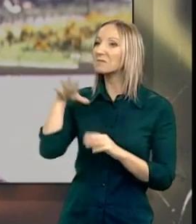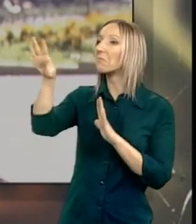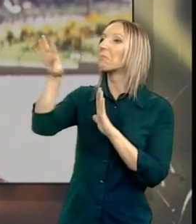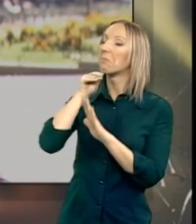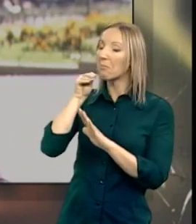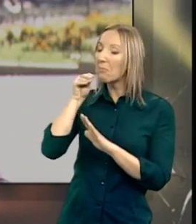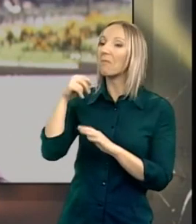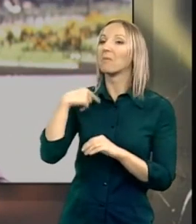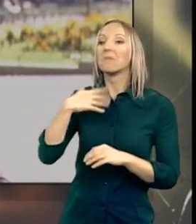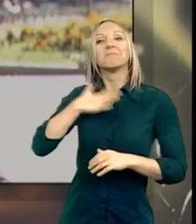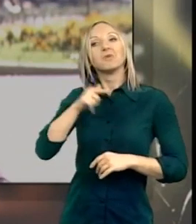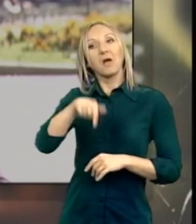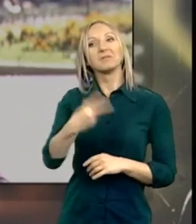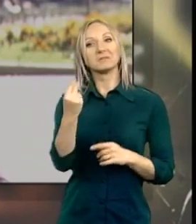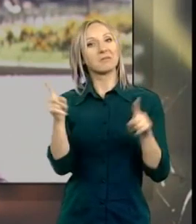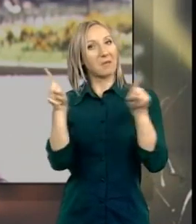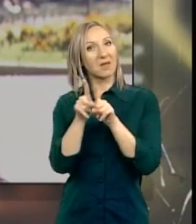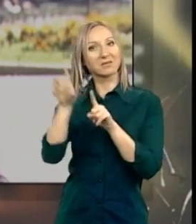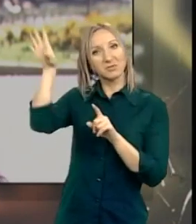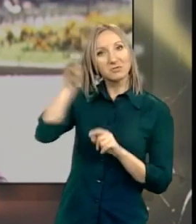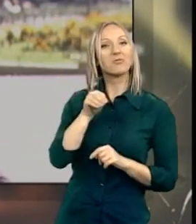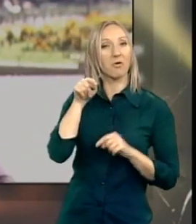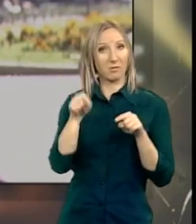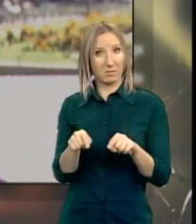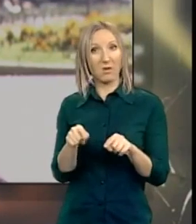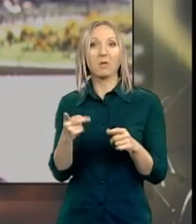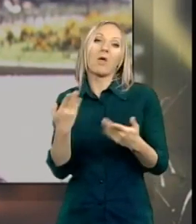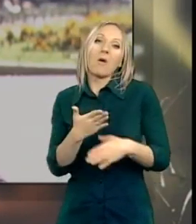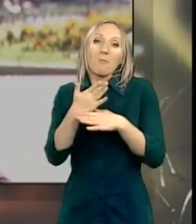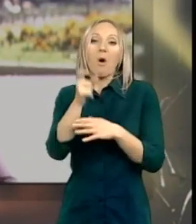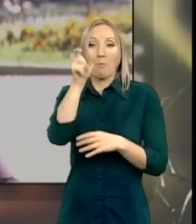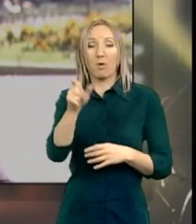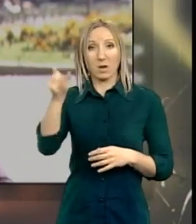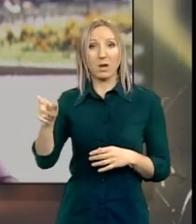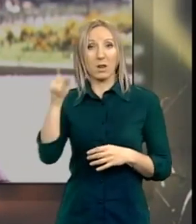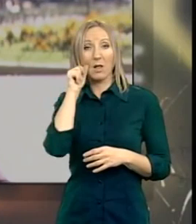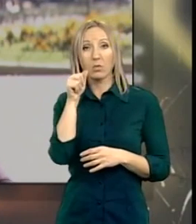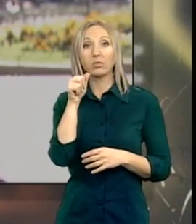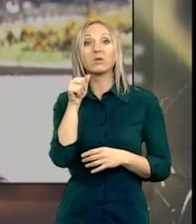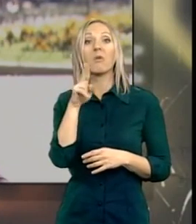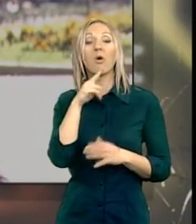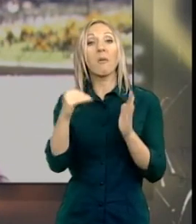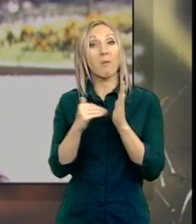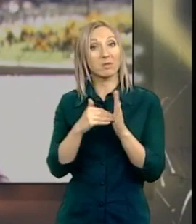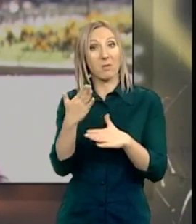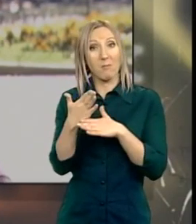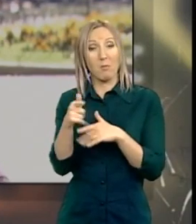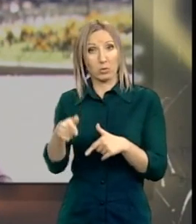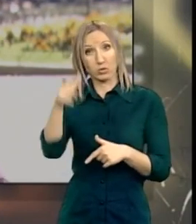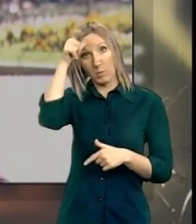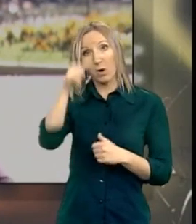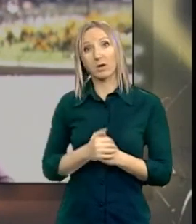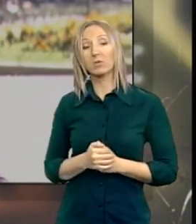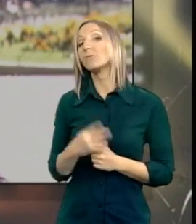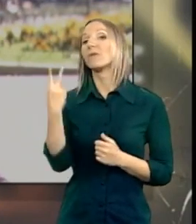slično postoji u njegovom gradu i na sličan način pomogne u ljudima kojima pomoć potrebna u njegovom gradu. I 2010.